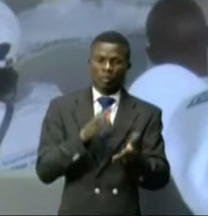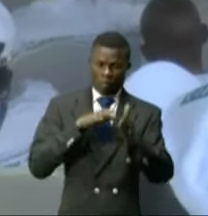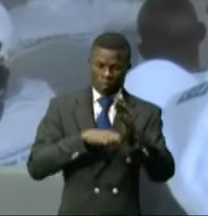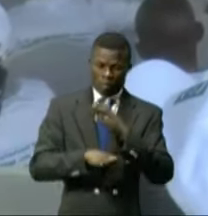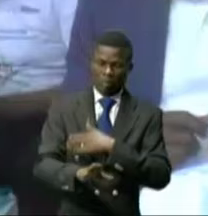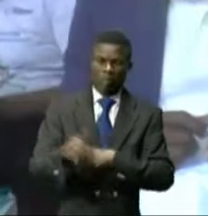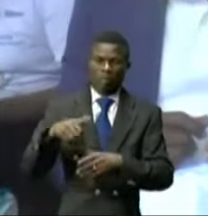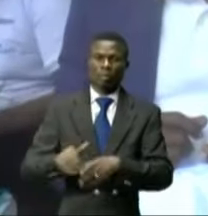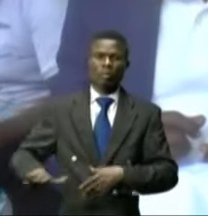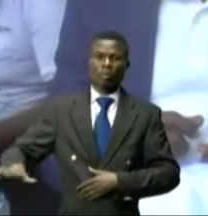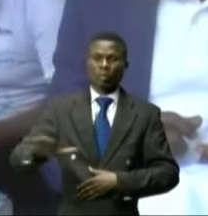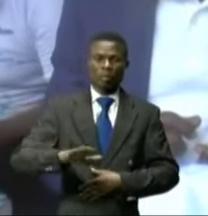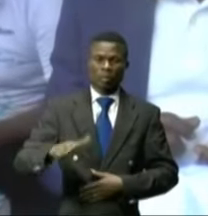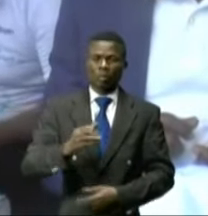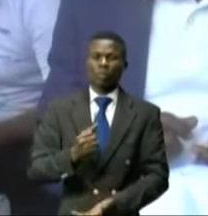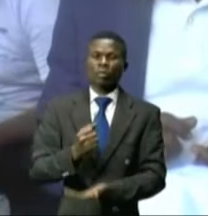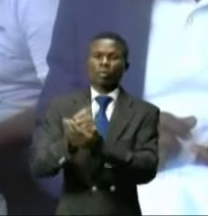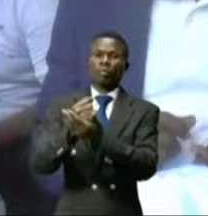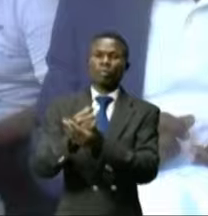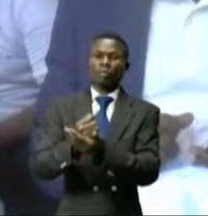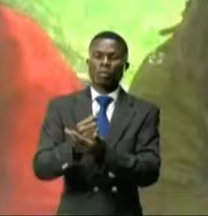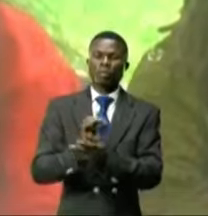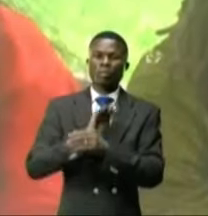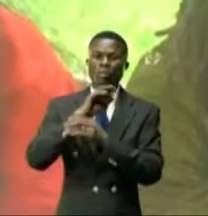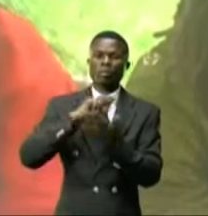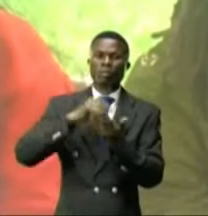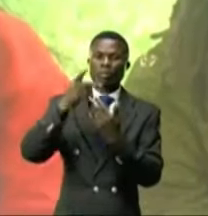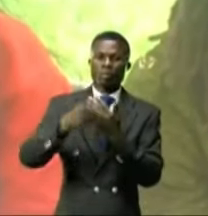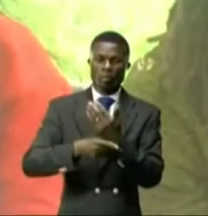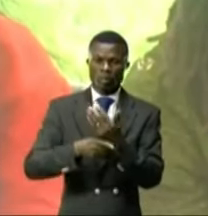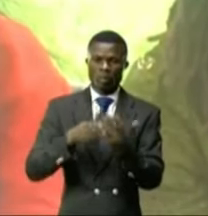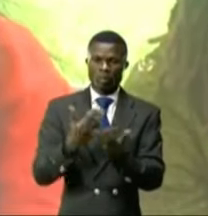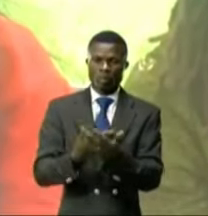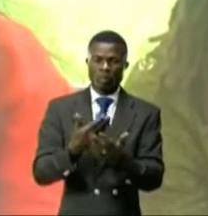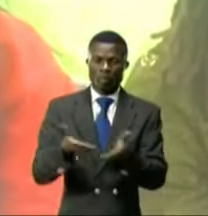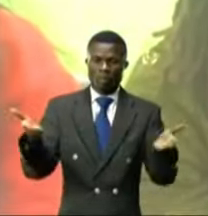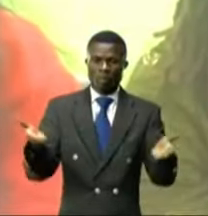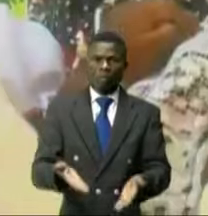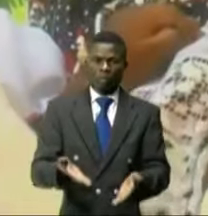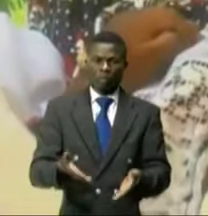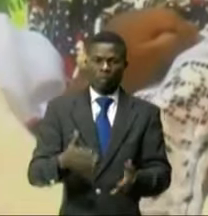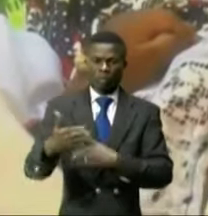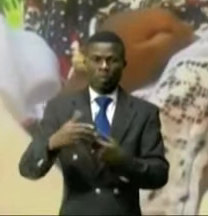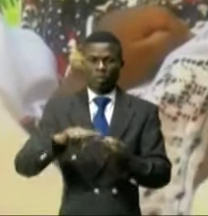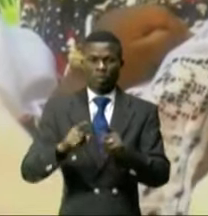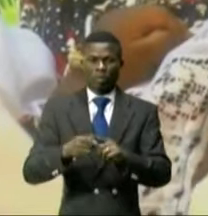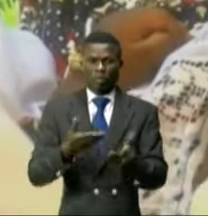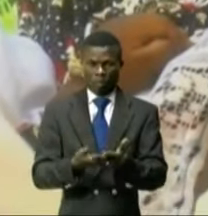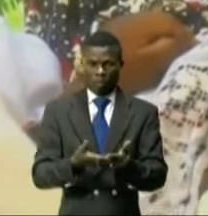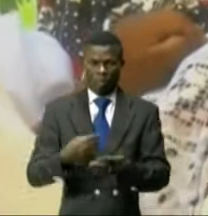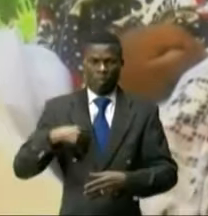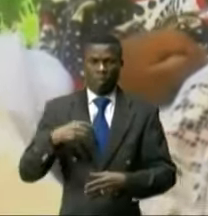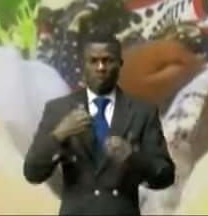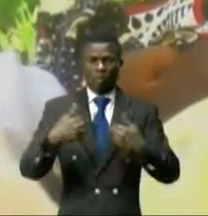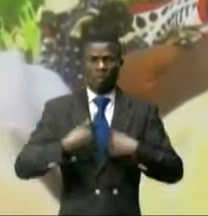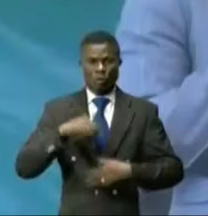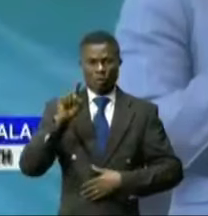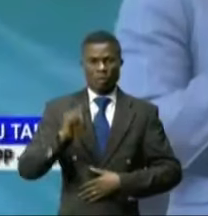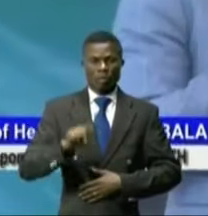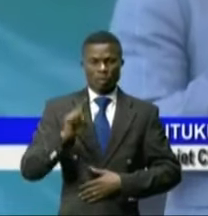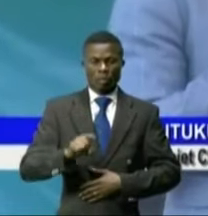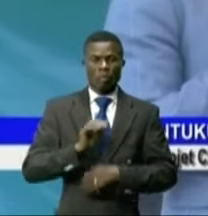Cette intervention vient donc s'ajouter au paquet d'interventions déjà existants pour protéger les enfants. Nous aurons besoin